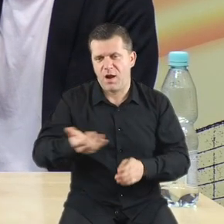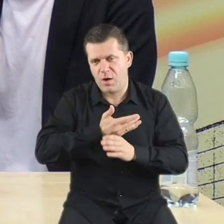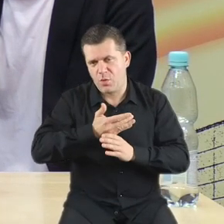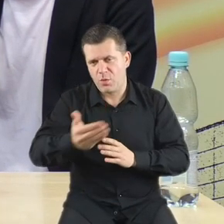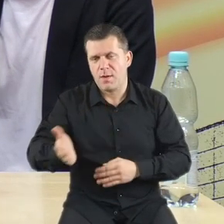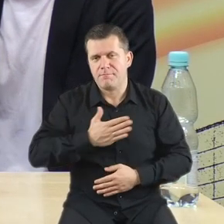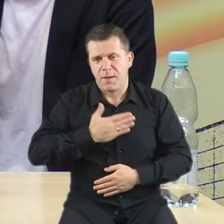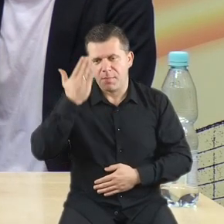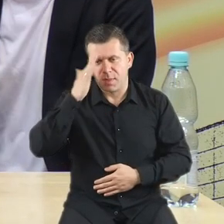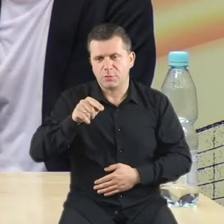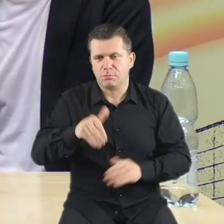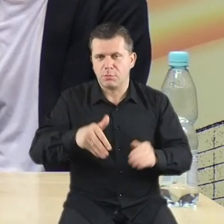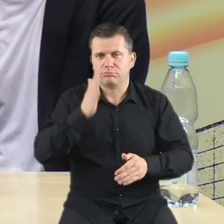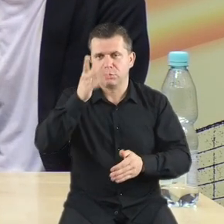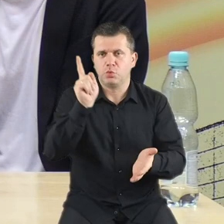uda.